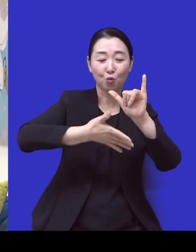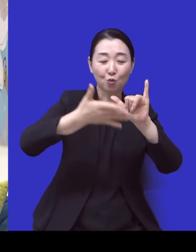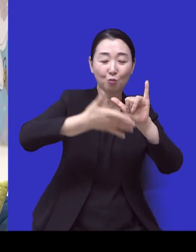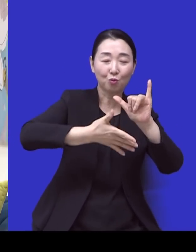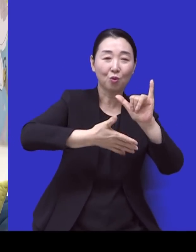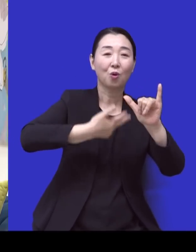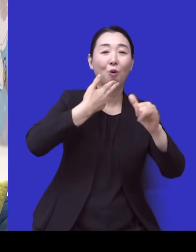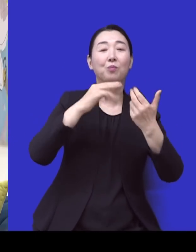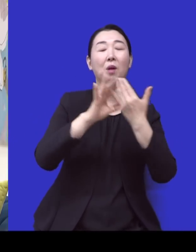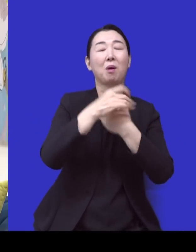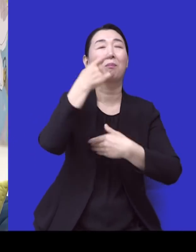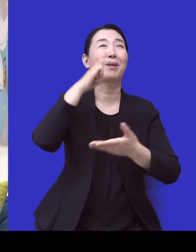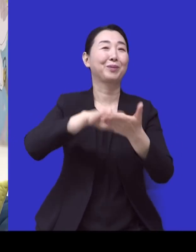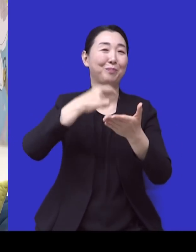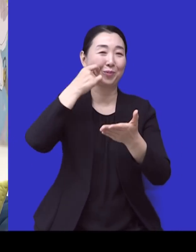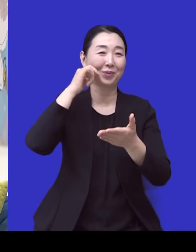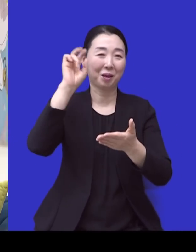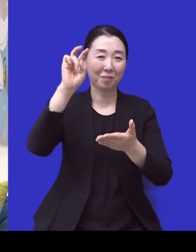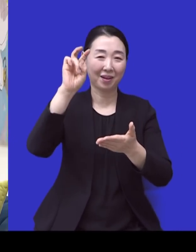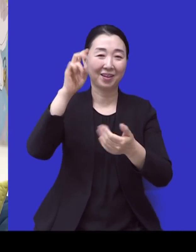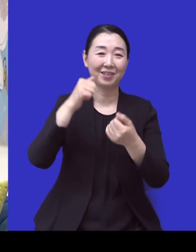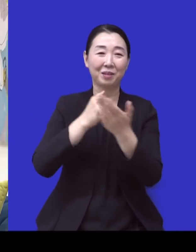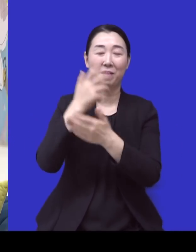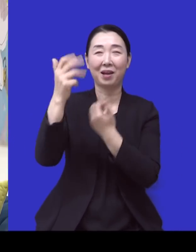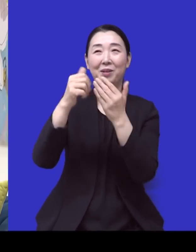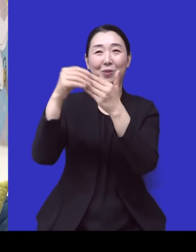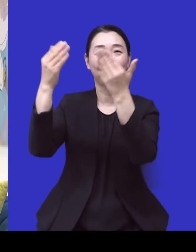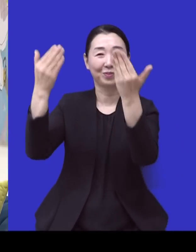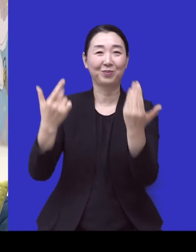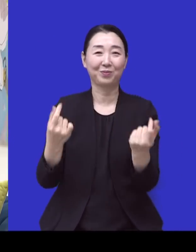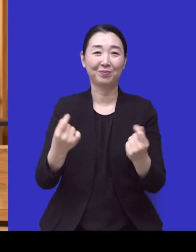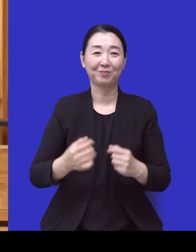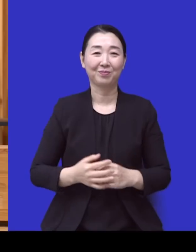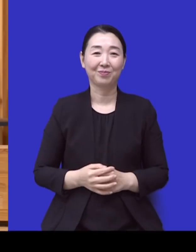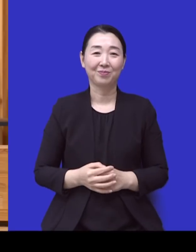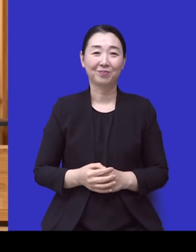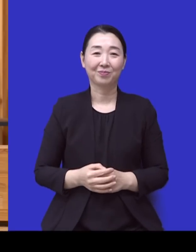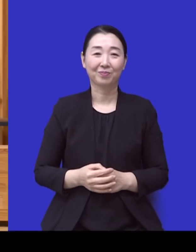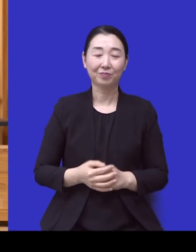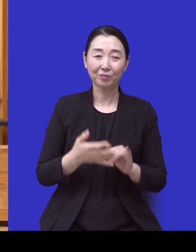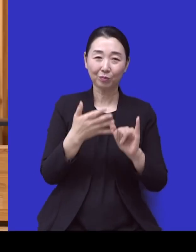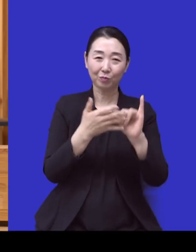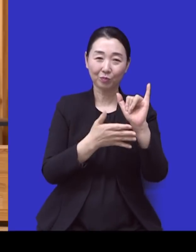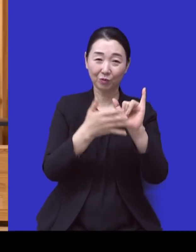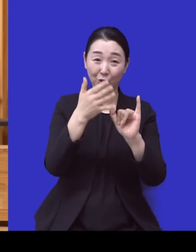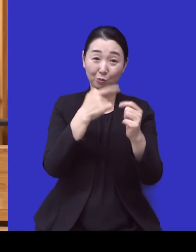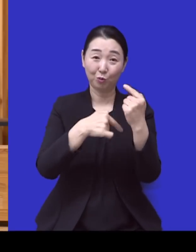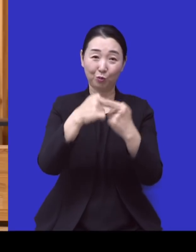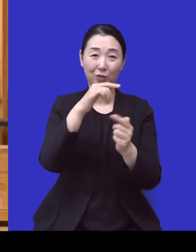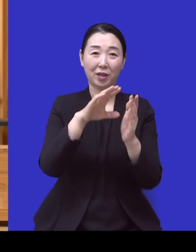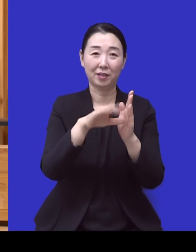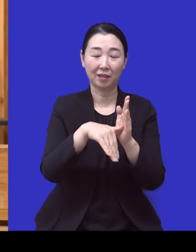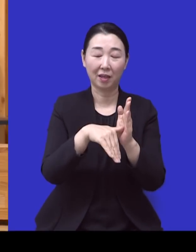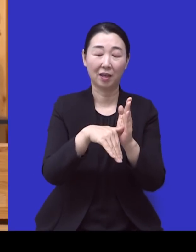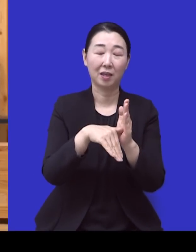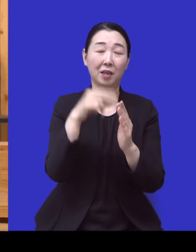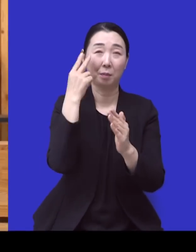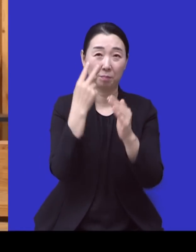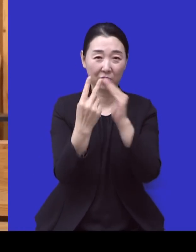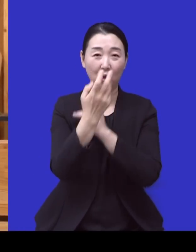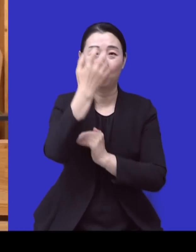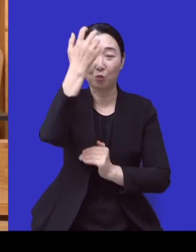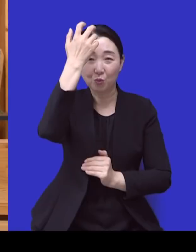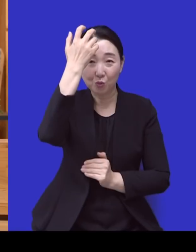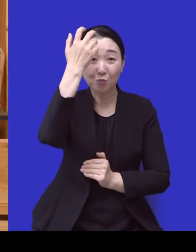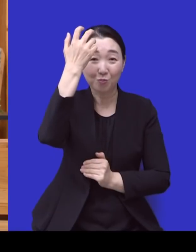않았다면 진짜 발견할 수 없었을 것 같아요. 그래서 하나님께서 인도해 주시는 것 같아요. 그래요. 유튜브 채널을 하면서 비전이나 꿈이